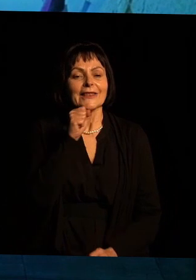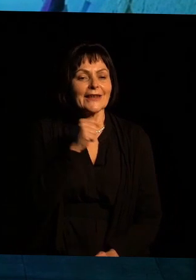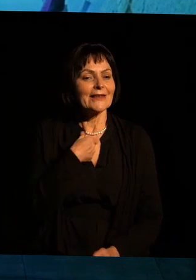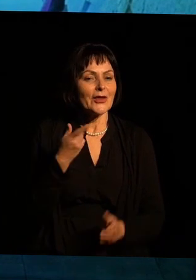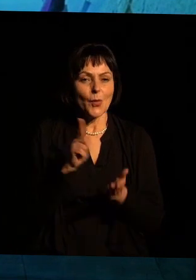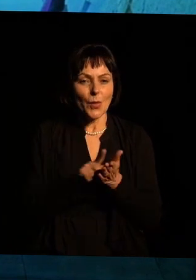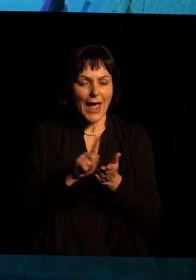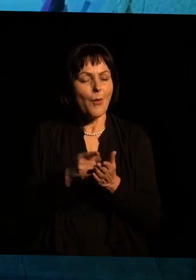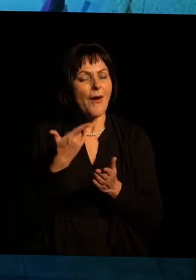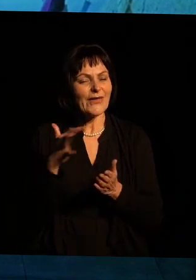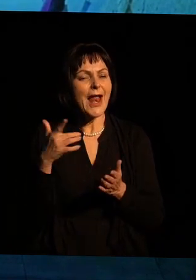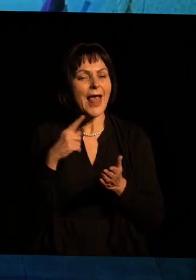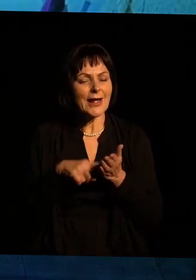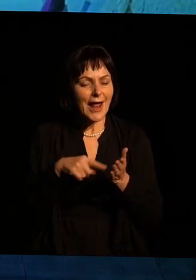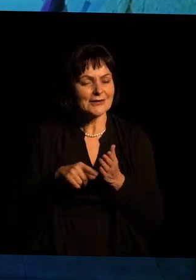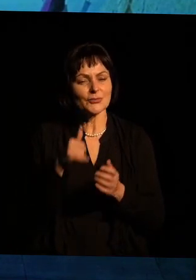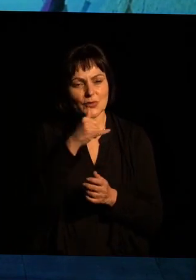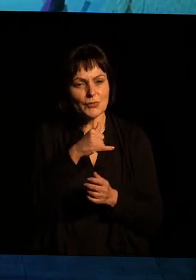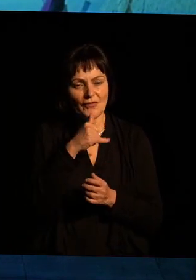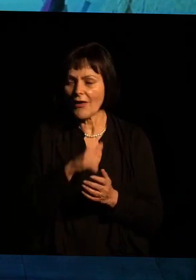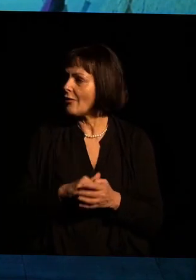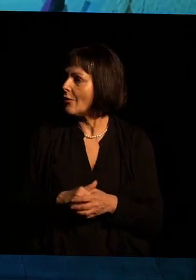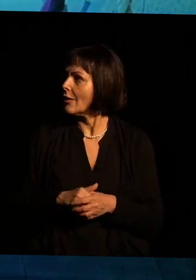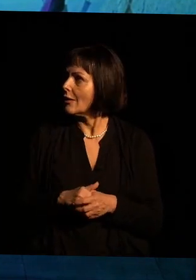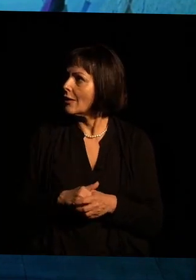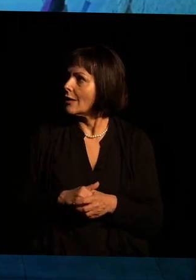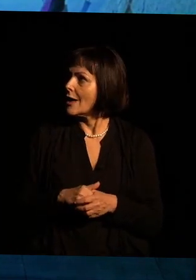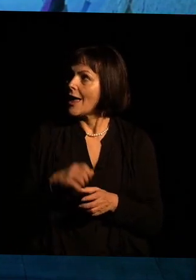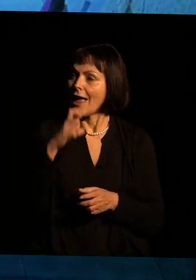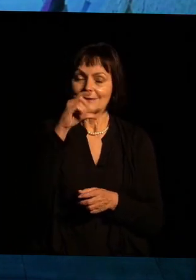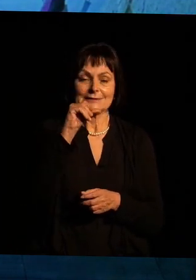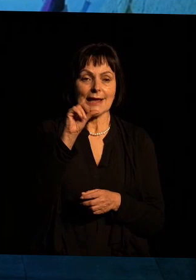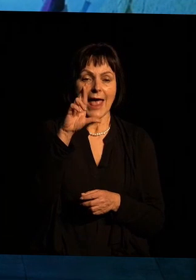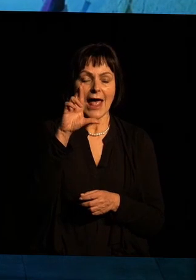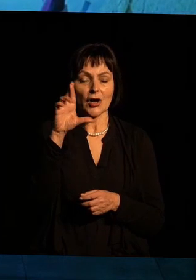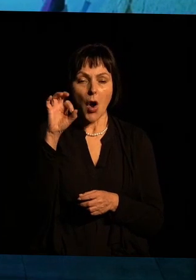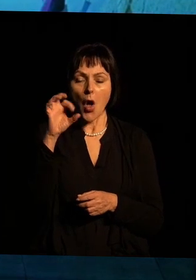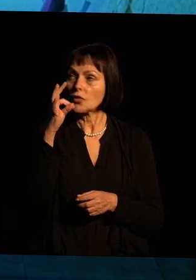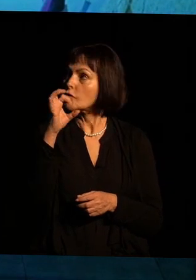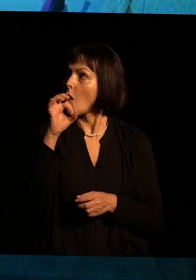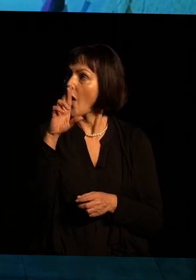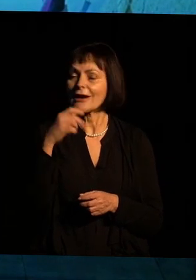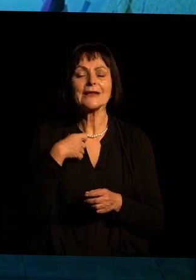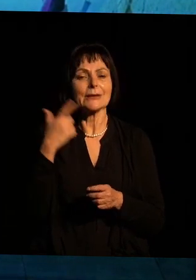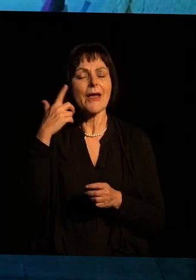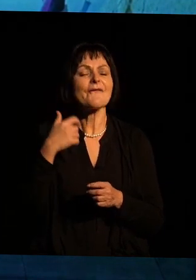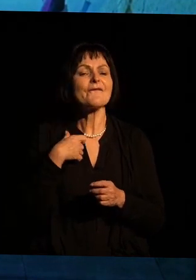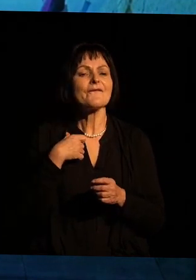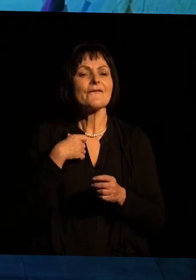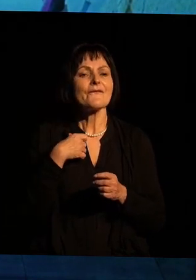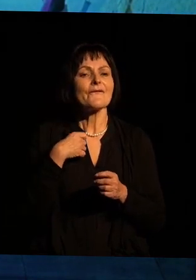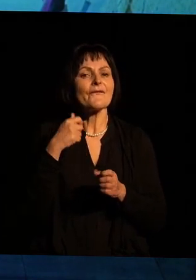się tam też wielokrotnie. Mowa oczywiście o słynnym Cerro Torre, znanym chociażby z filmu Krzyk